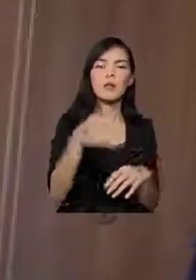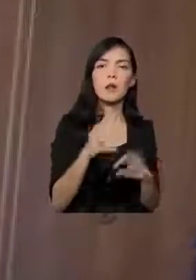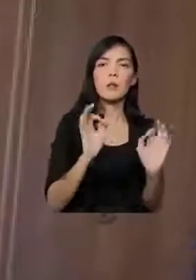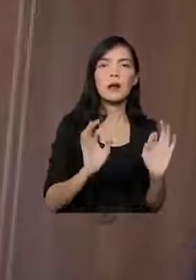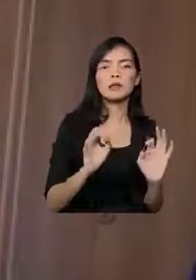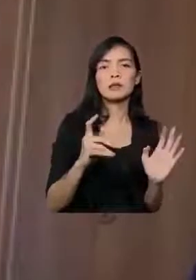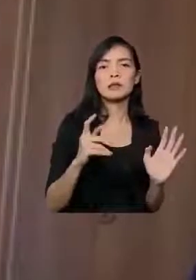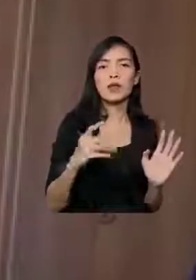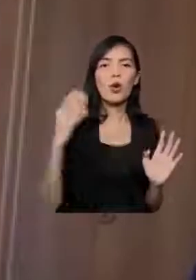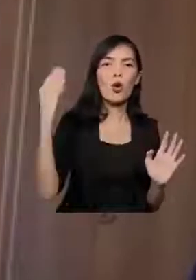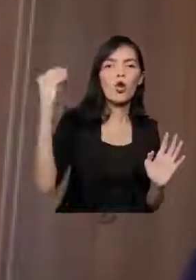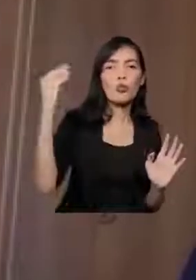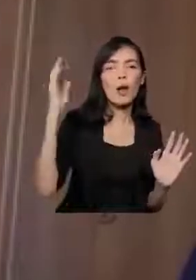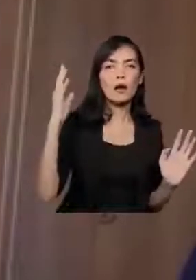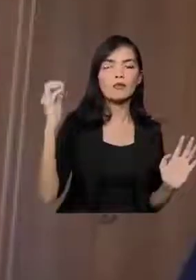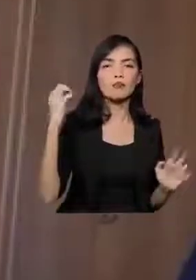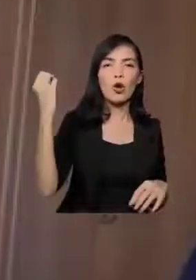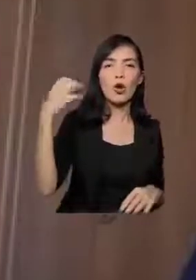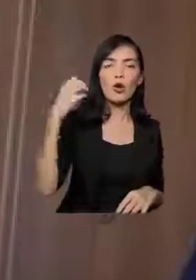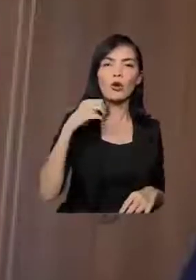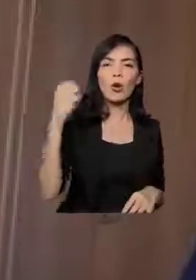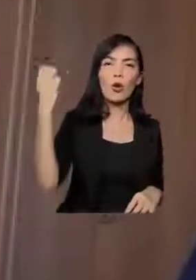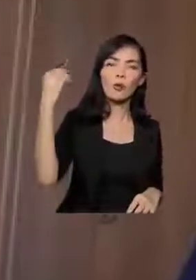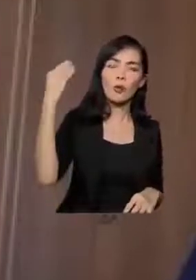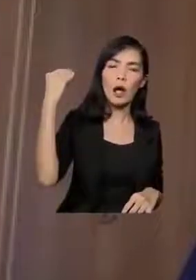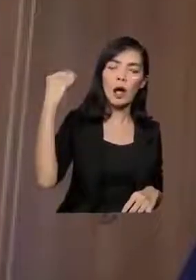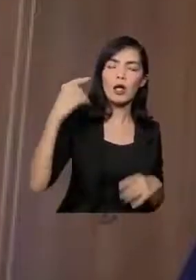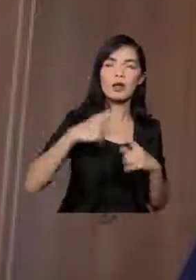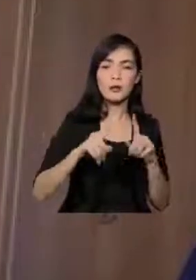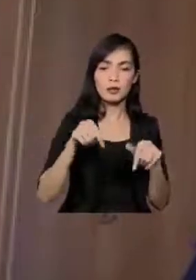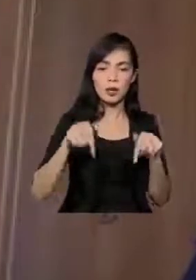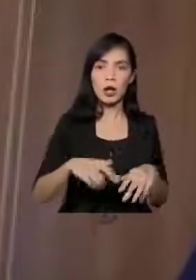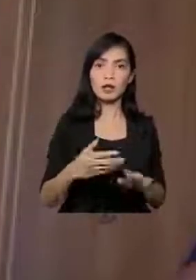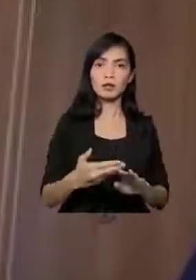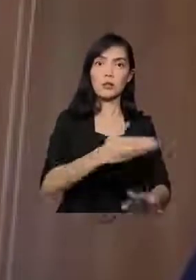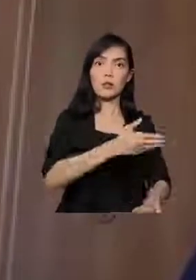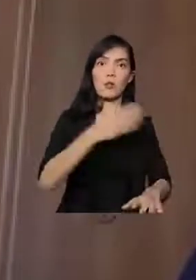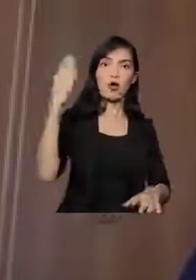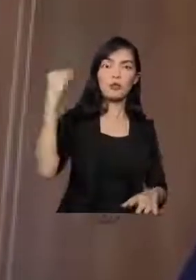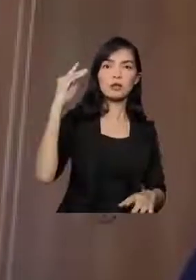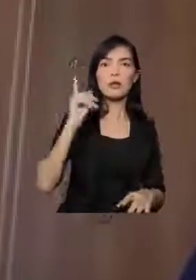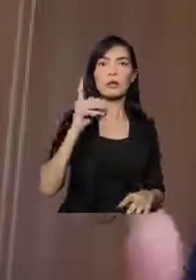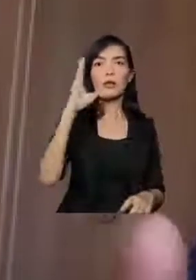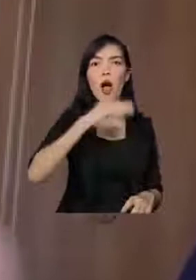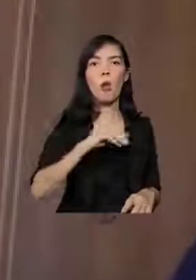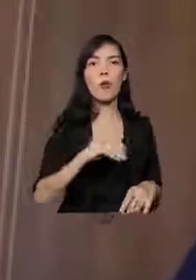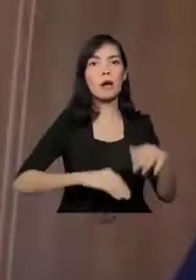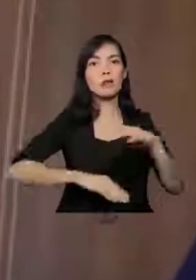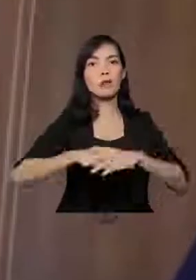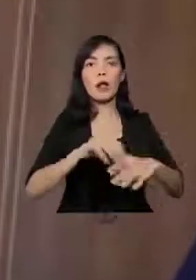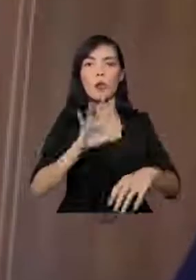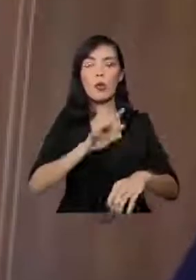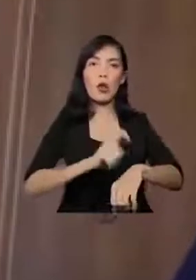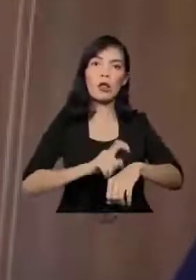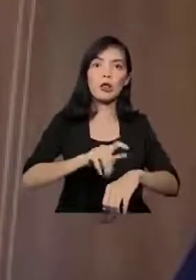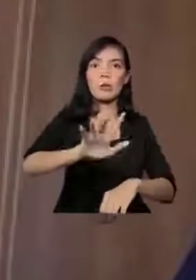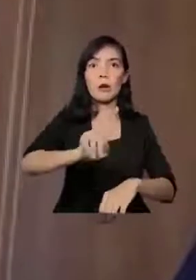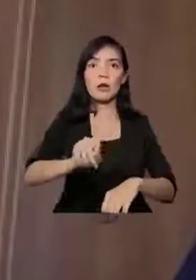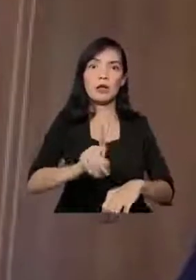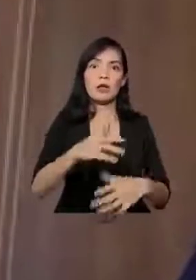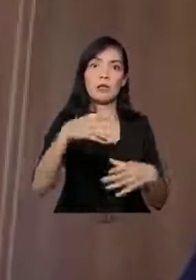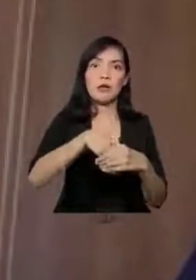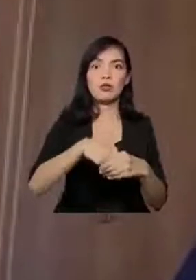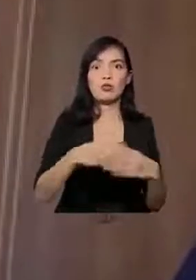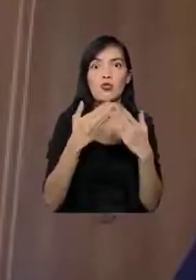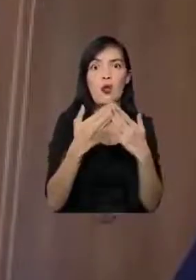the apa khutbah sekarang hampir semua orang datang sebentar karena mereka tahu bahwa korbannya hanya maksimal lima menit sudah termasuk